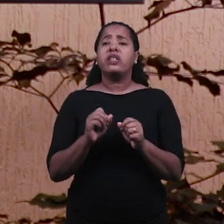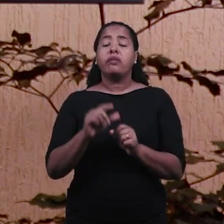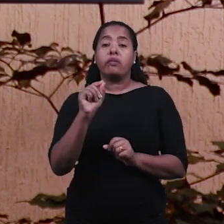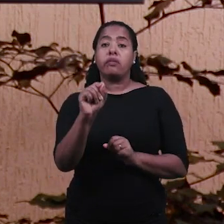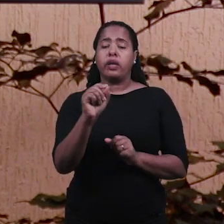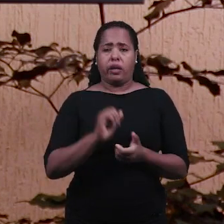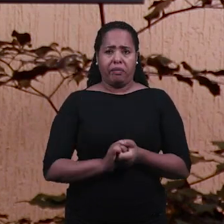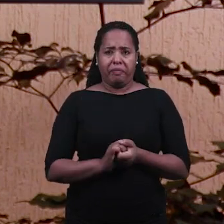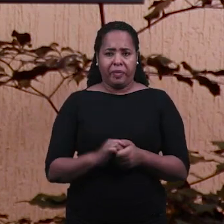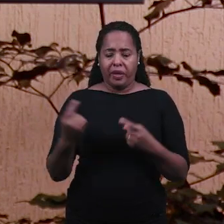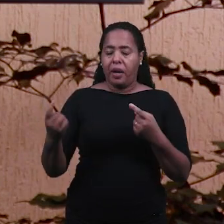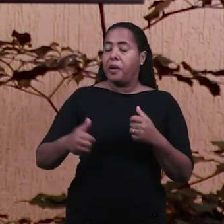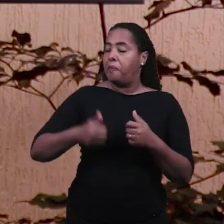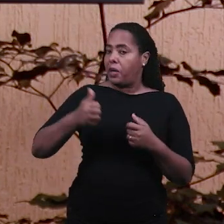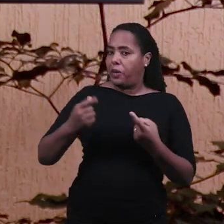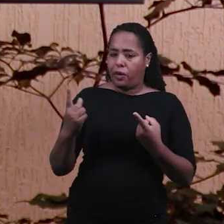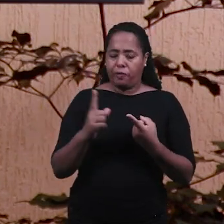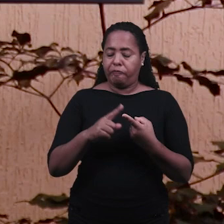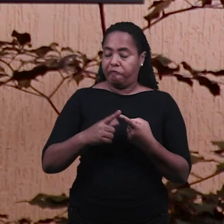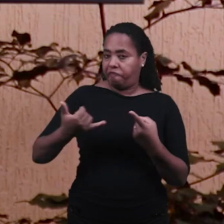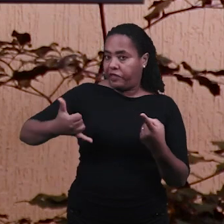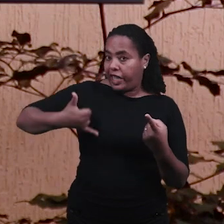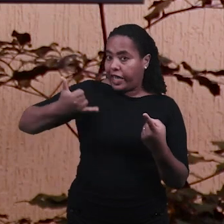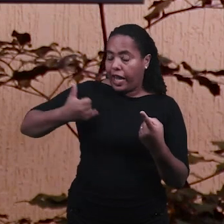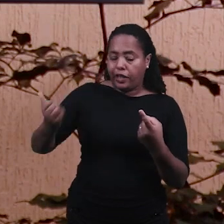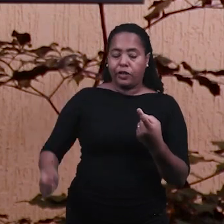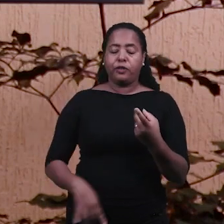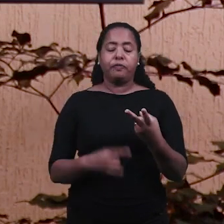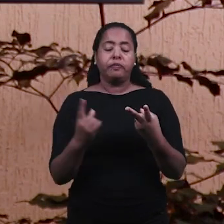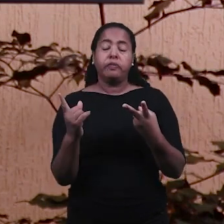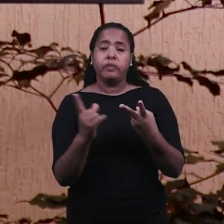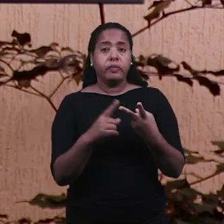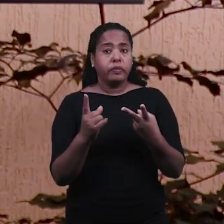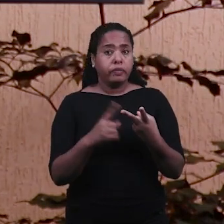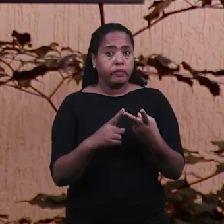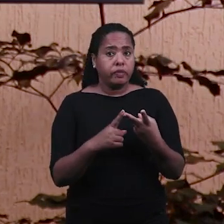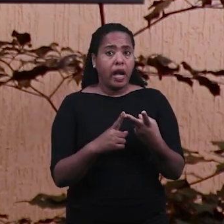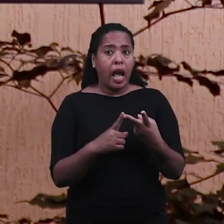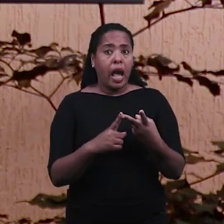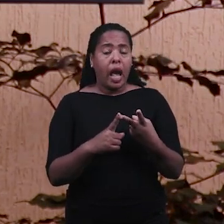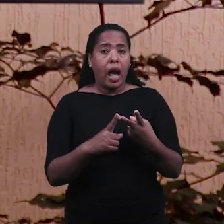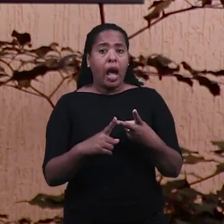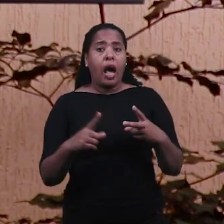Donc, quel est l'âge de l'enfant? Quelles sont ses habiletés?